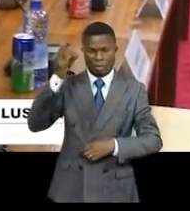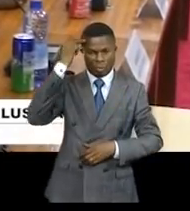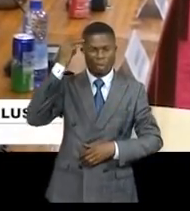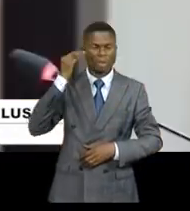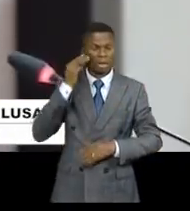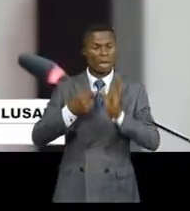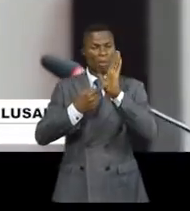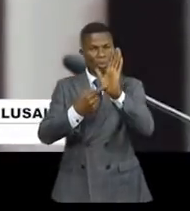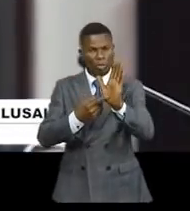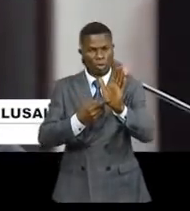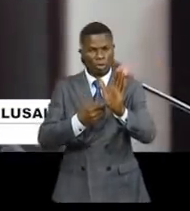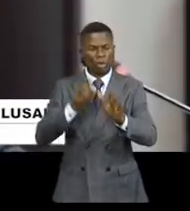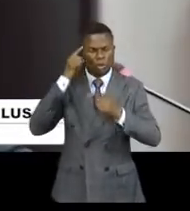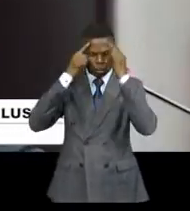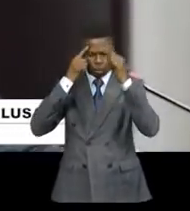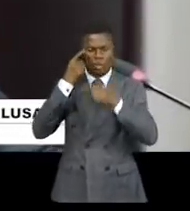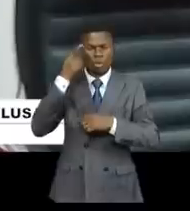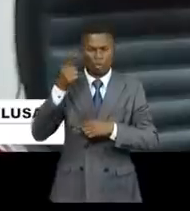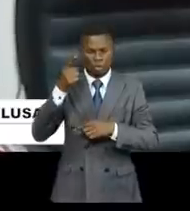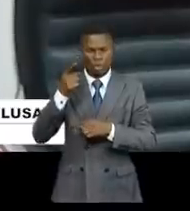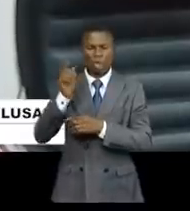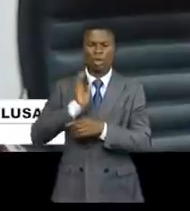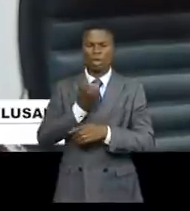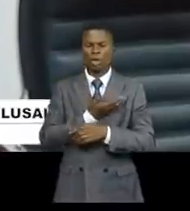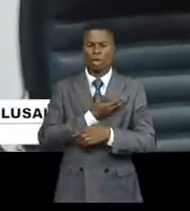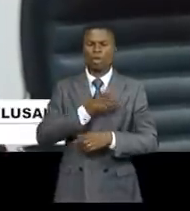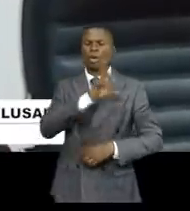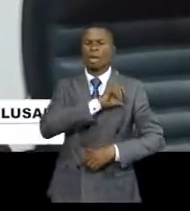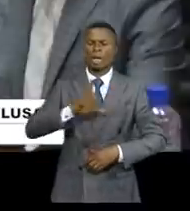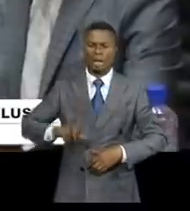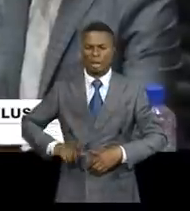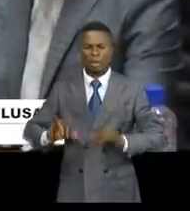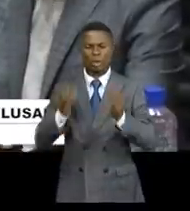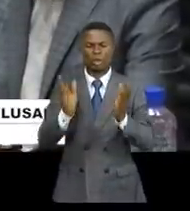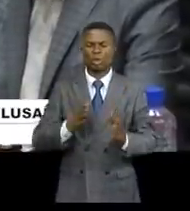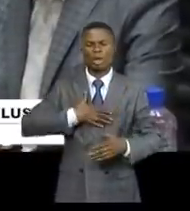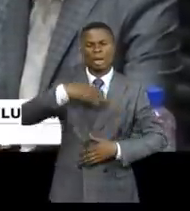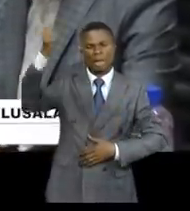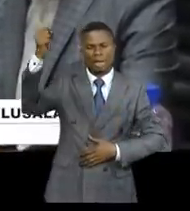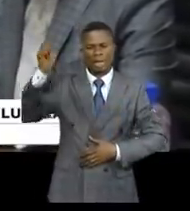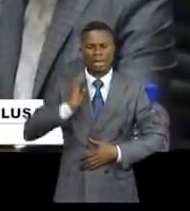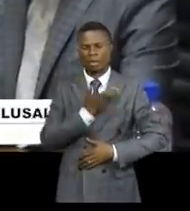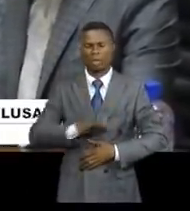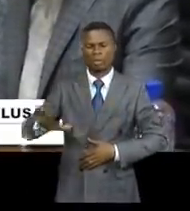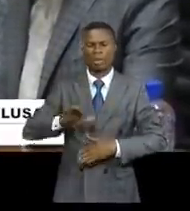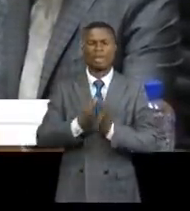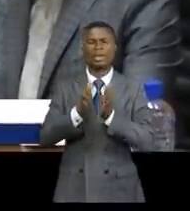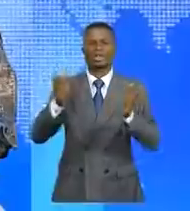à suffisance son souci de voir les couleurs nationales s'hisser haut pour les triomphes de la République démocratique du